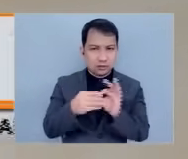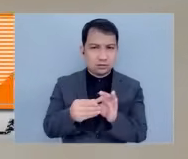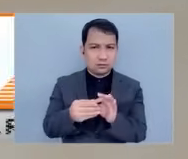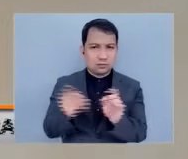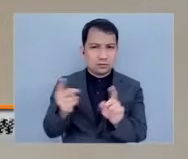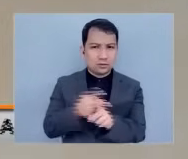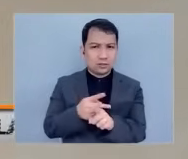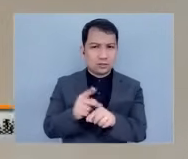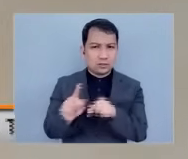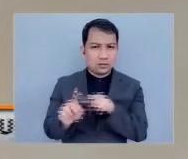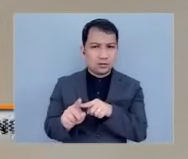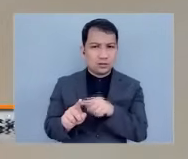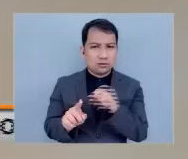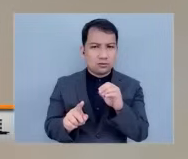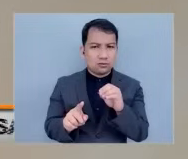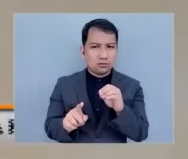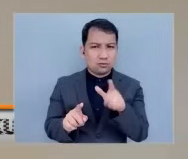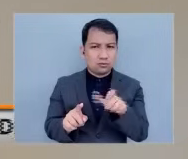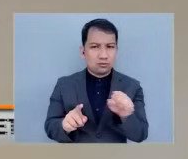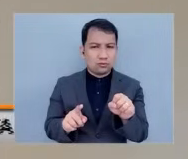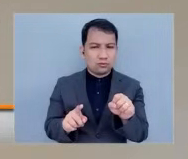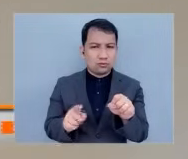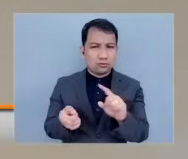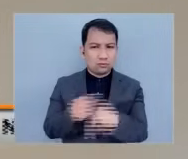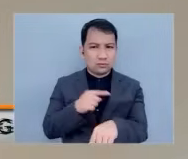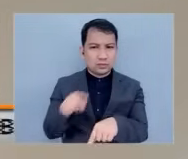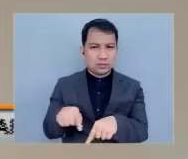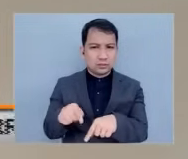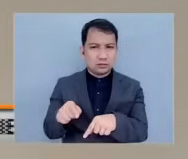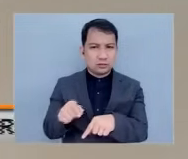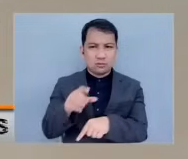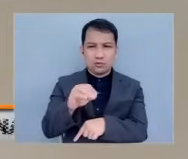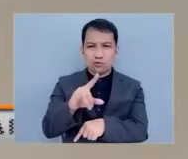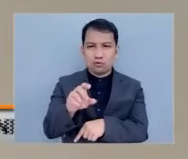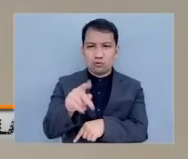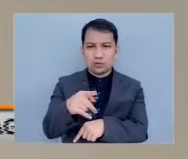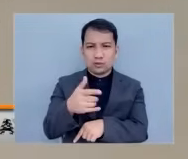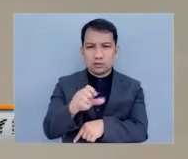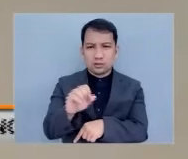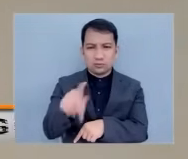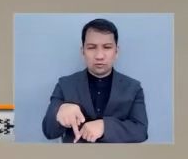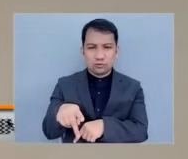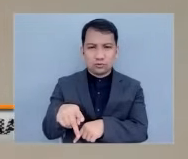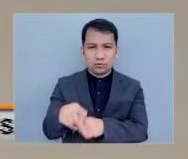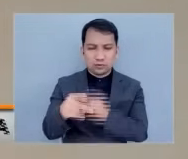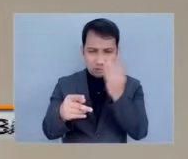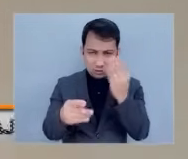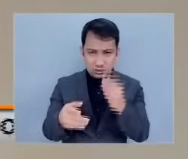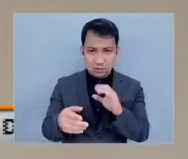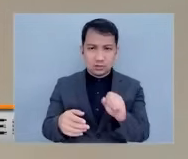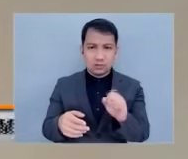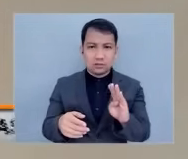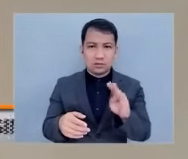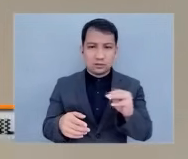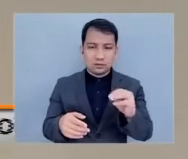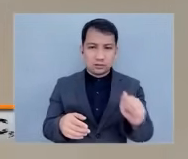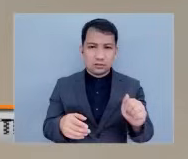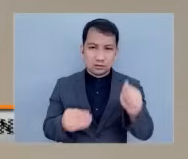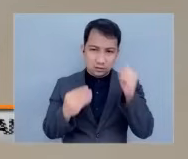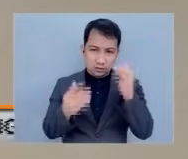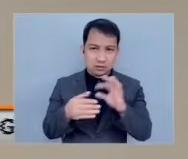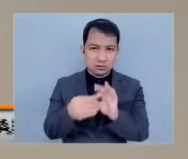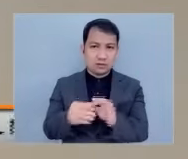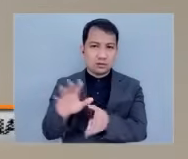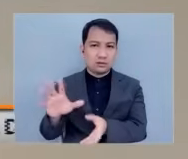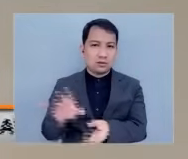victim na ayon galit po sila sa tulong ka po sito na sa pagpapakap na po sila sa SDNA na pagkilapot